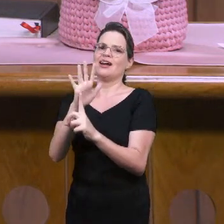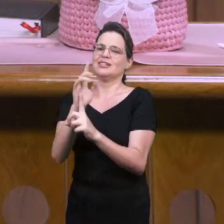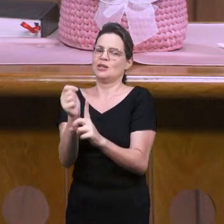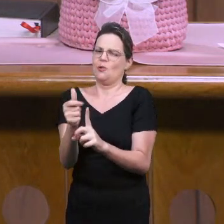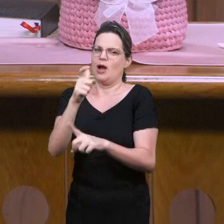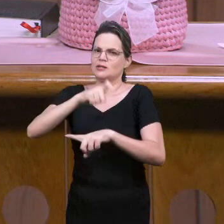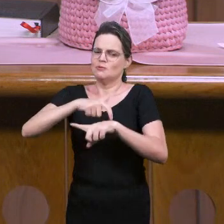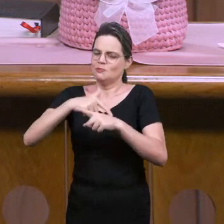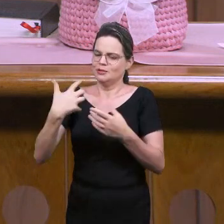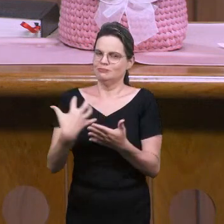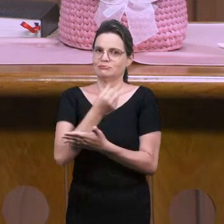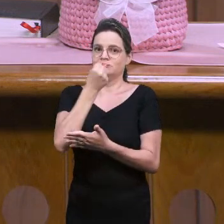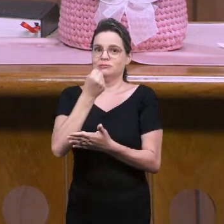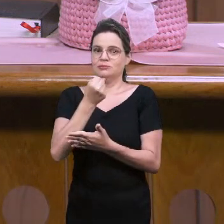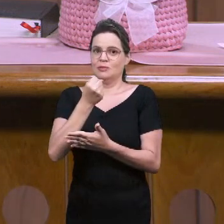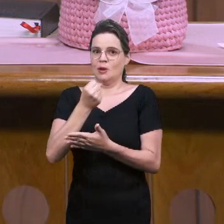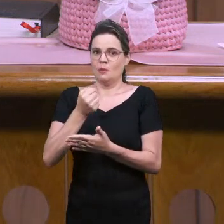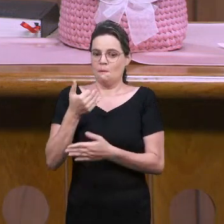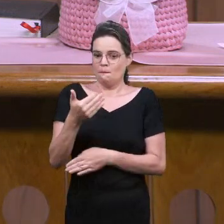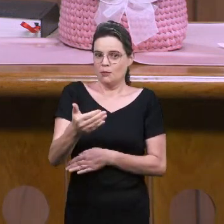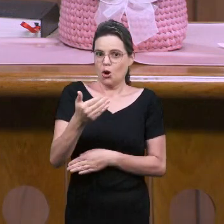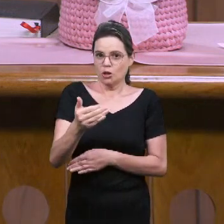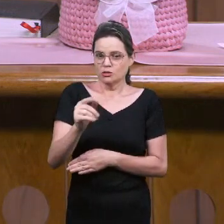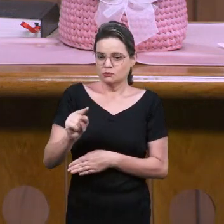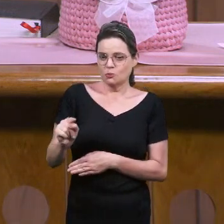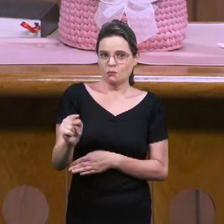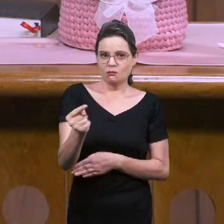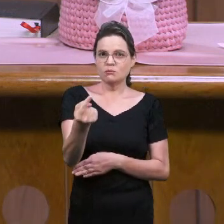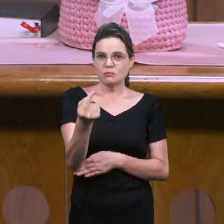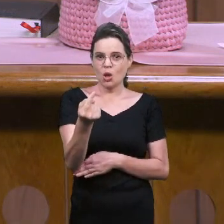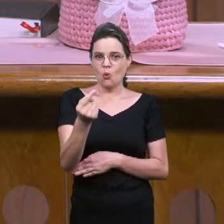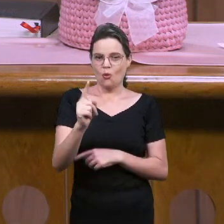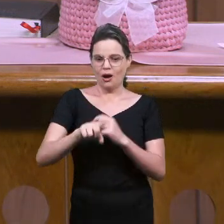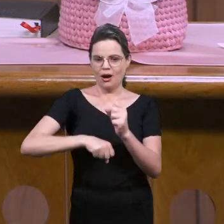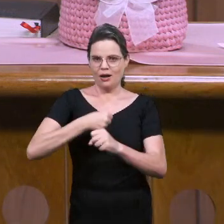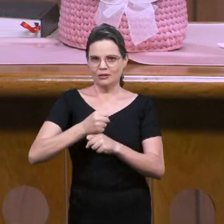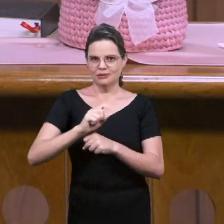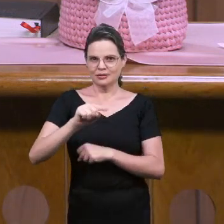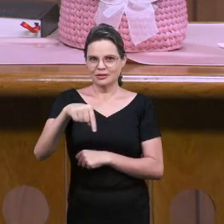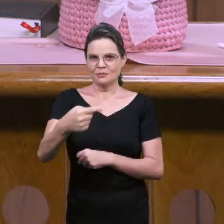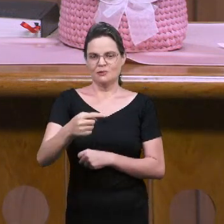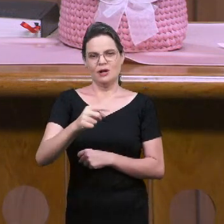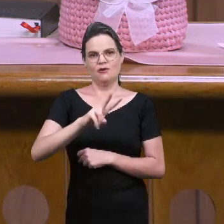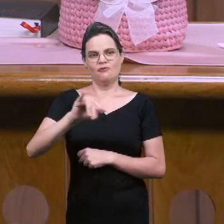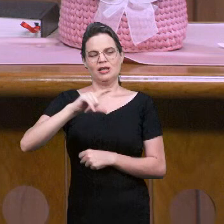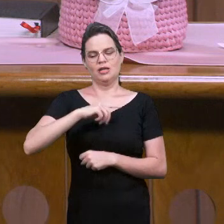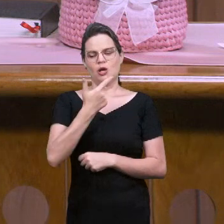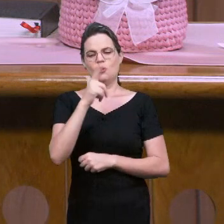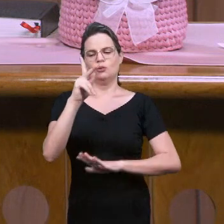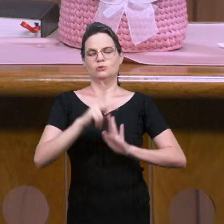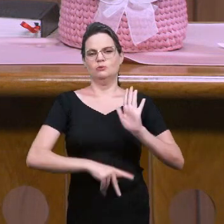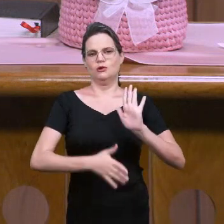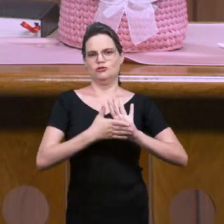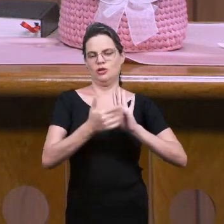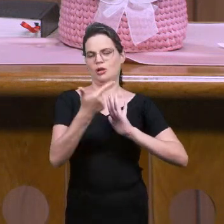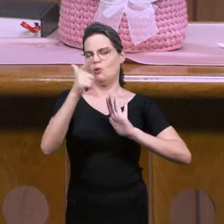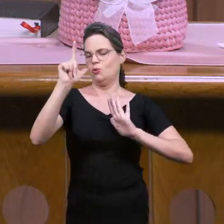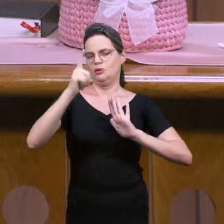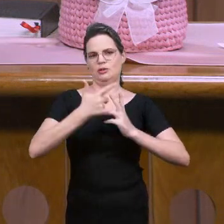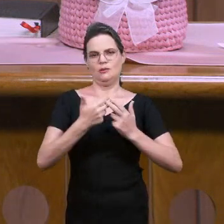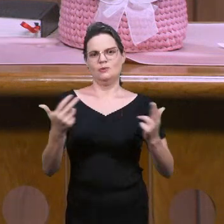entrer dans le prochain millénium. Le prochain millénium, le projet, c'est un autre déjà,